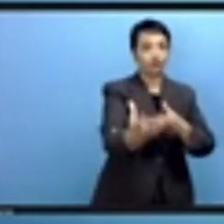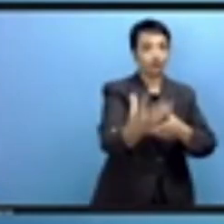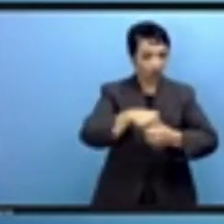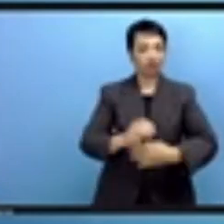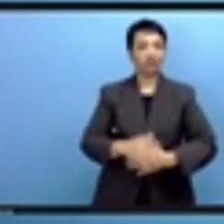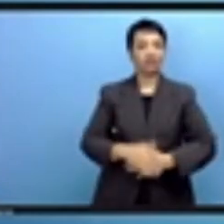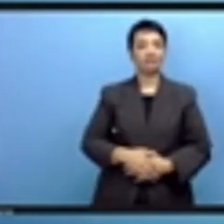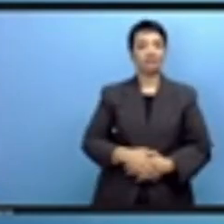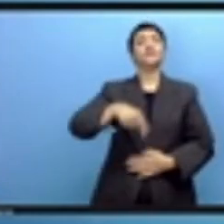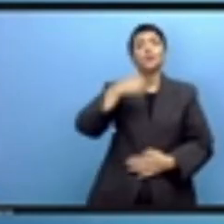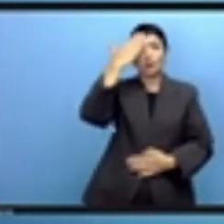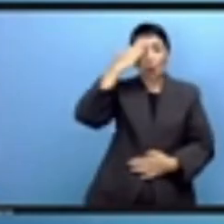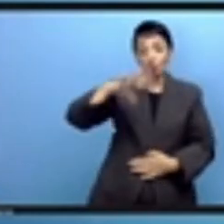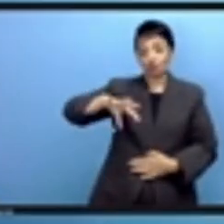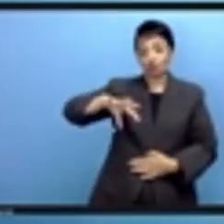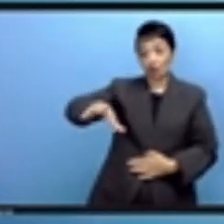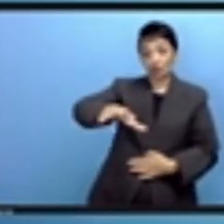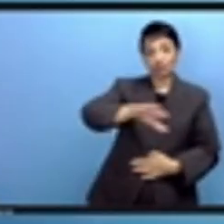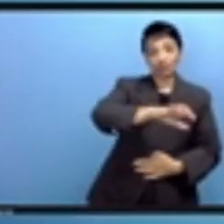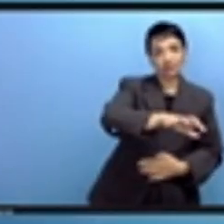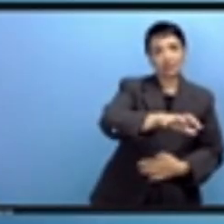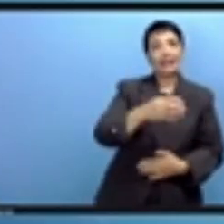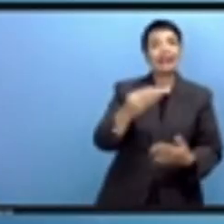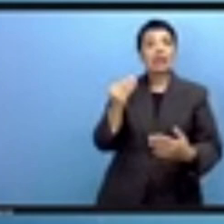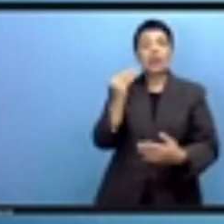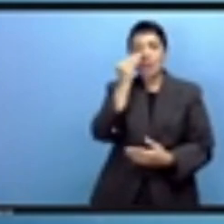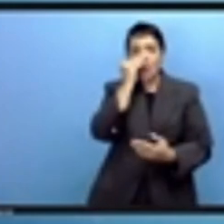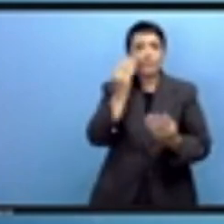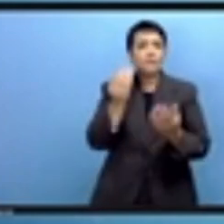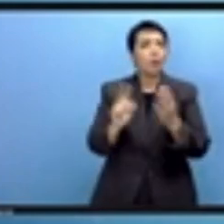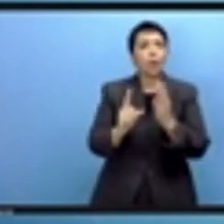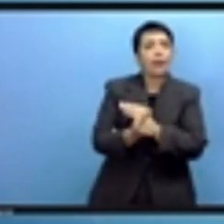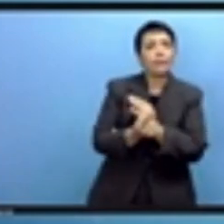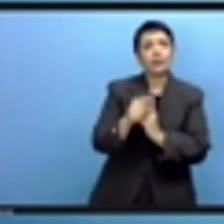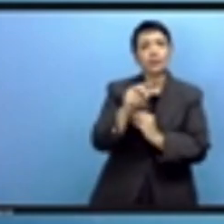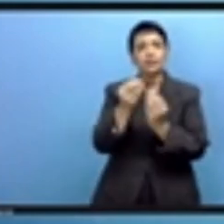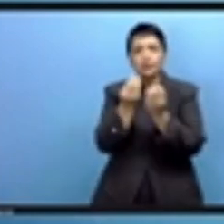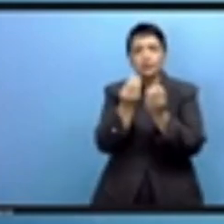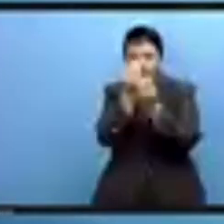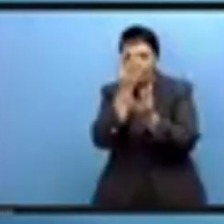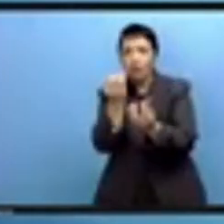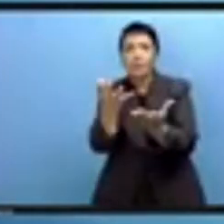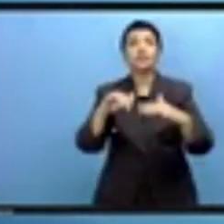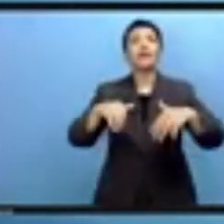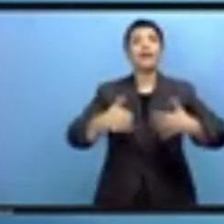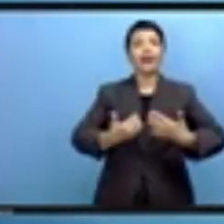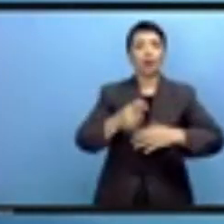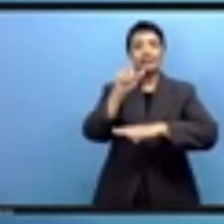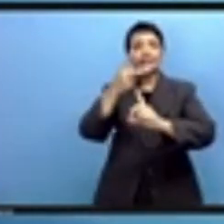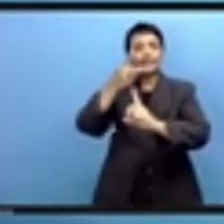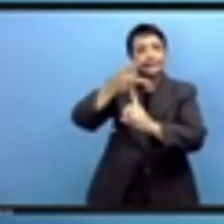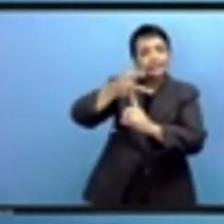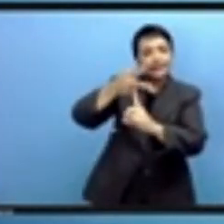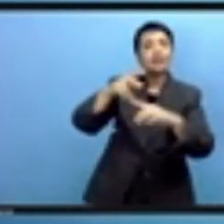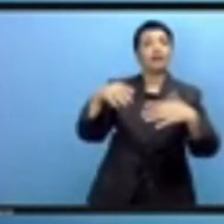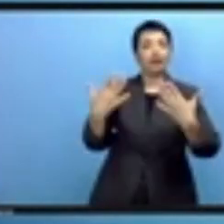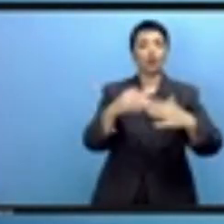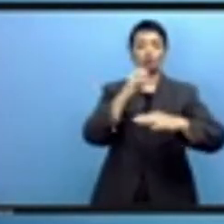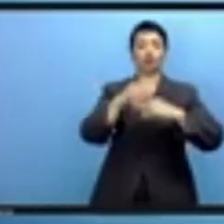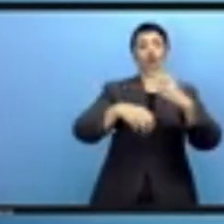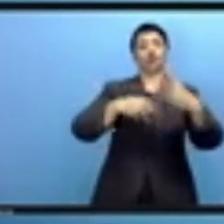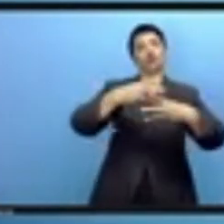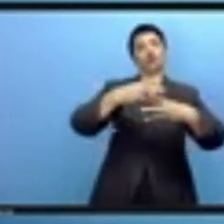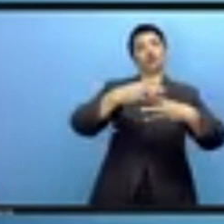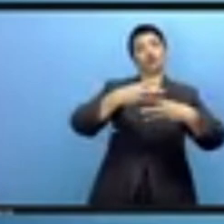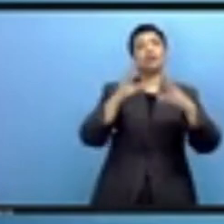天花和好几个小时在互联网的数字化平台上。我们知道呢，在有些国家有80%的